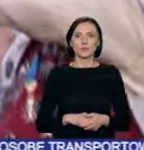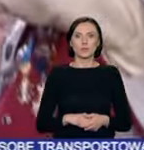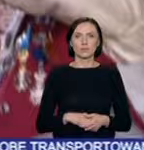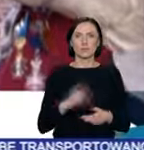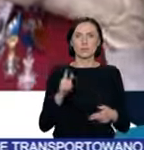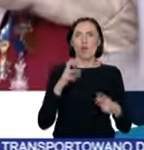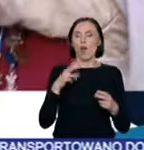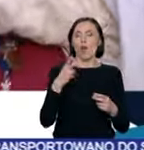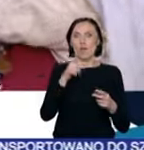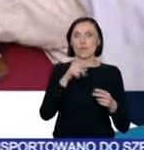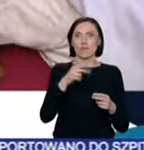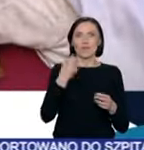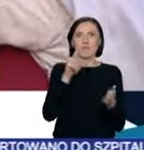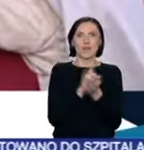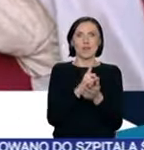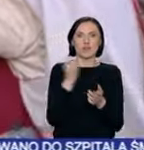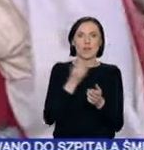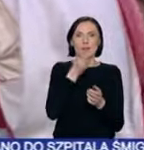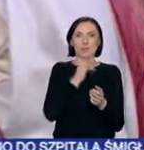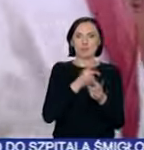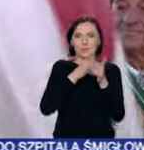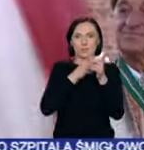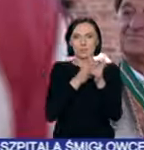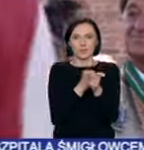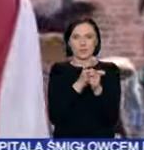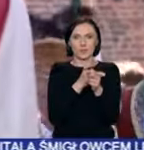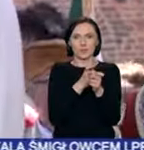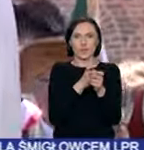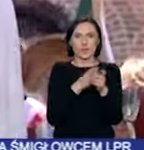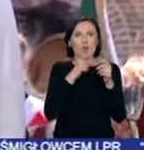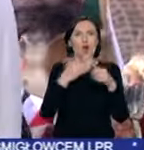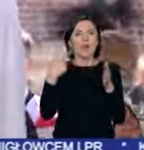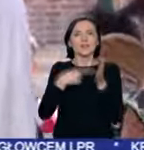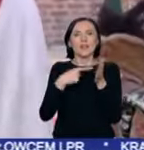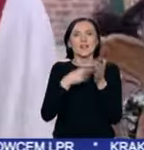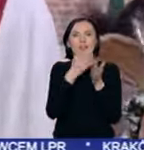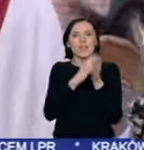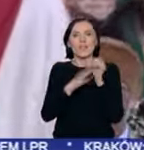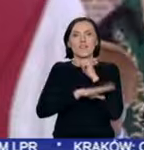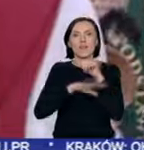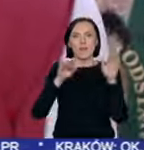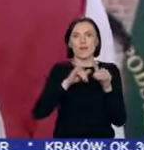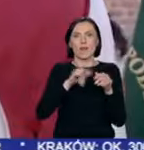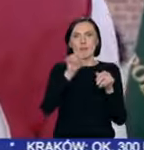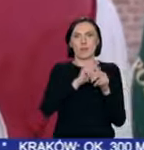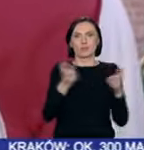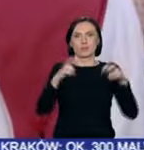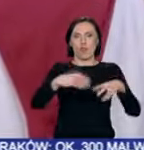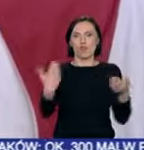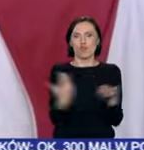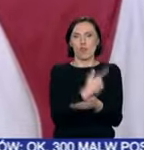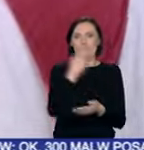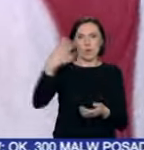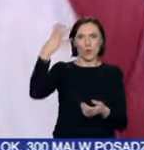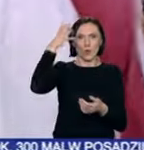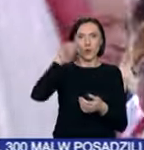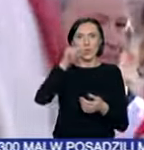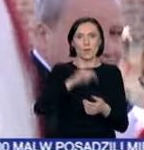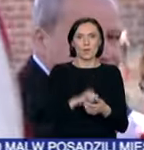najcelniejszy strzał w zawodach strzeleckich, strącając ostatni fragment drewnianego ptaka i został nowym królem krakowskiego Bractwa